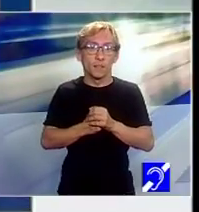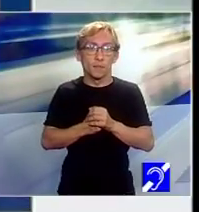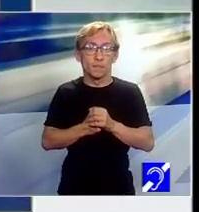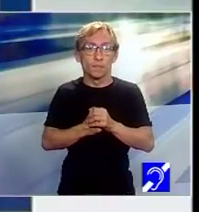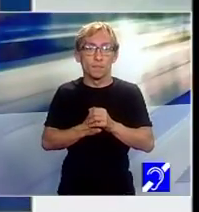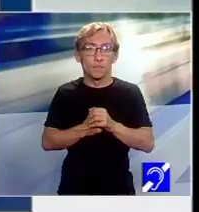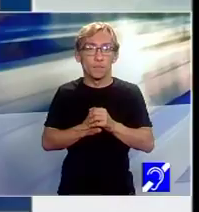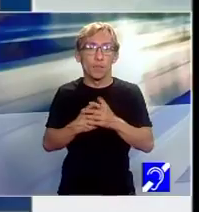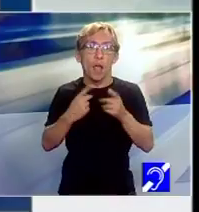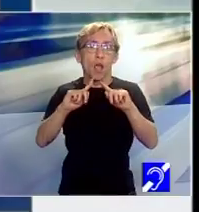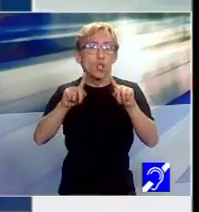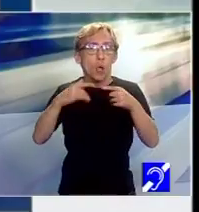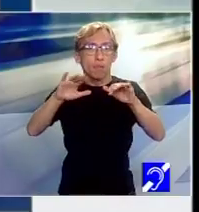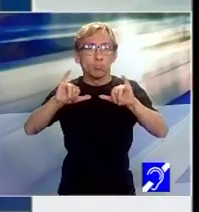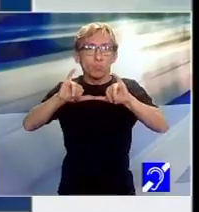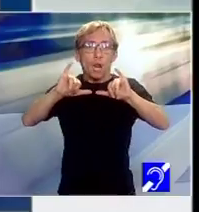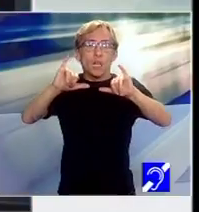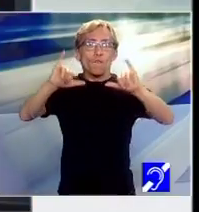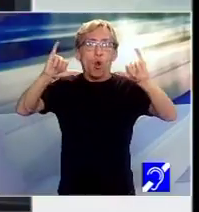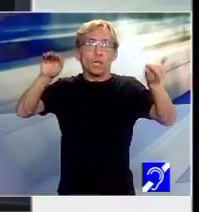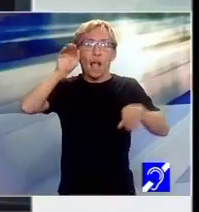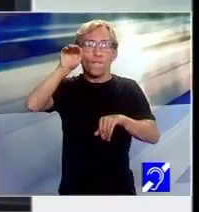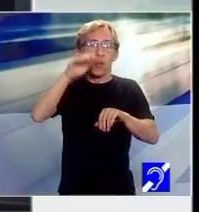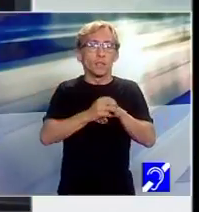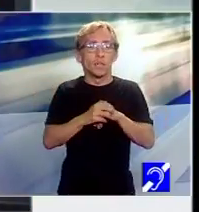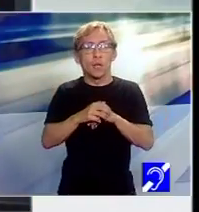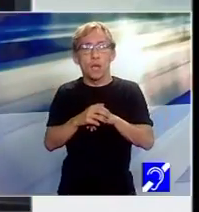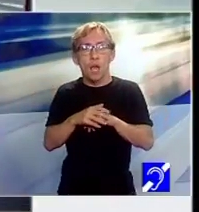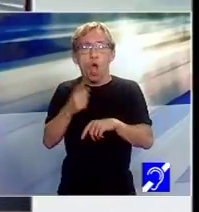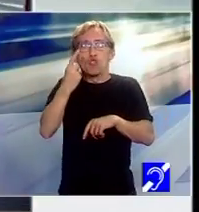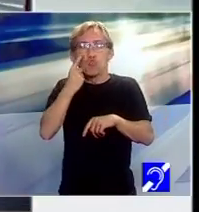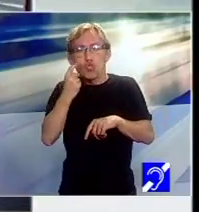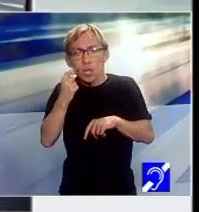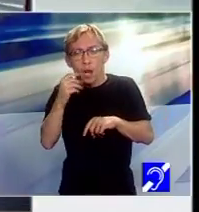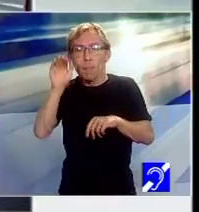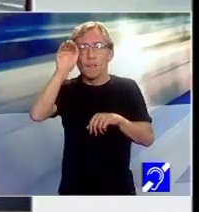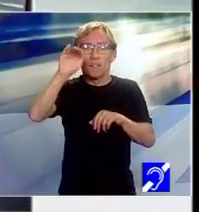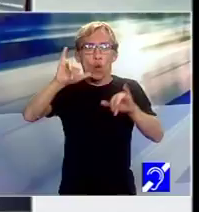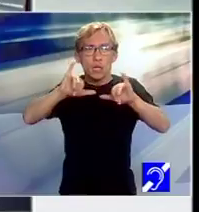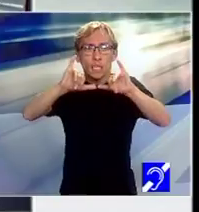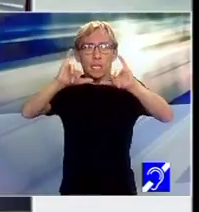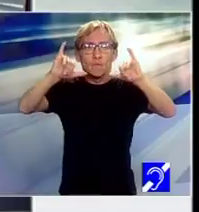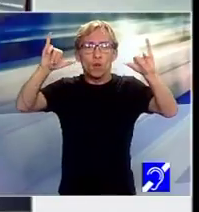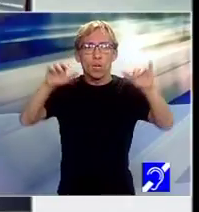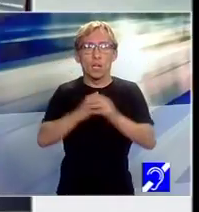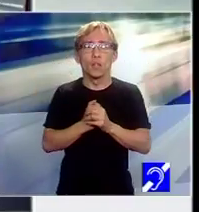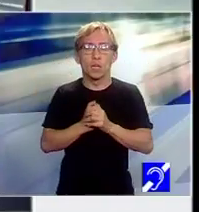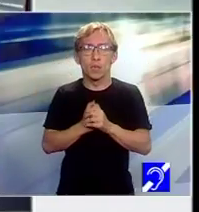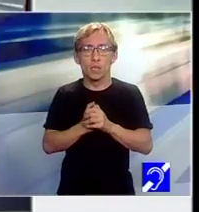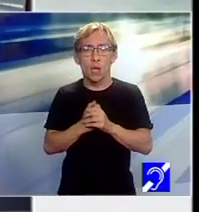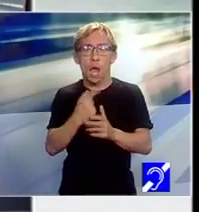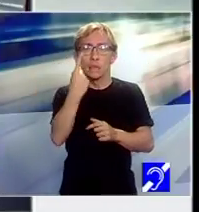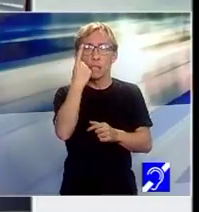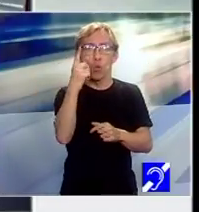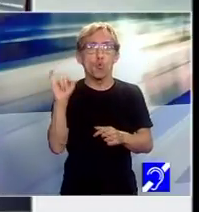duc spre dezvoltare și spre evoluție. Încercăm să ne dezvoltăm. Avem și secție nouă de neurochirurgie la Bistrița de la 1